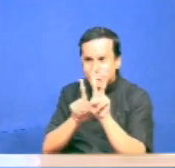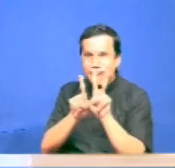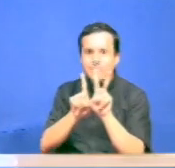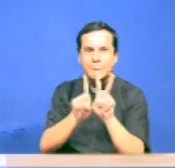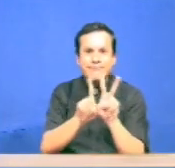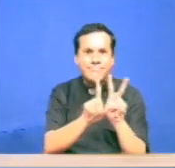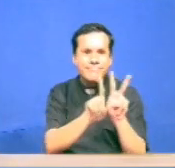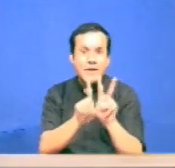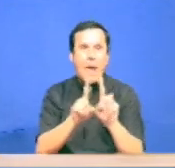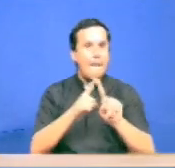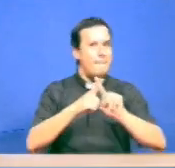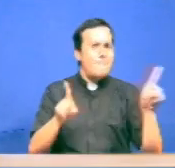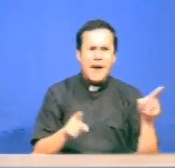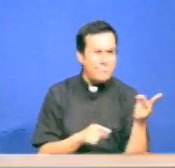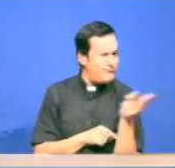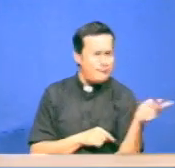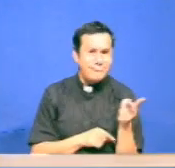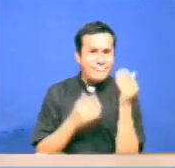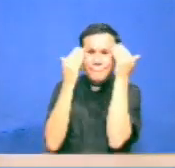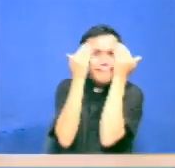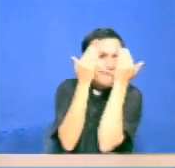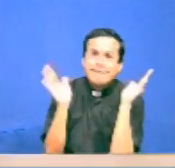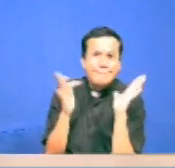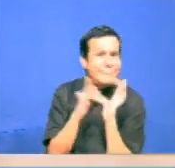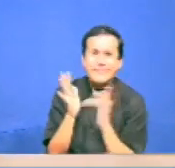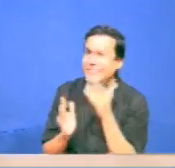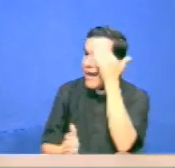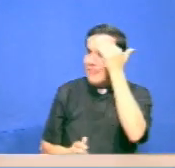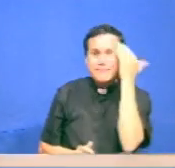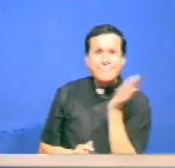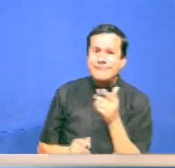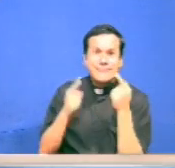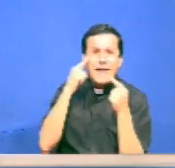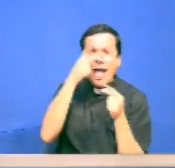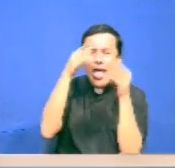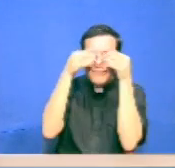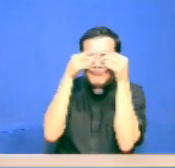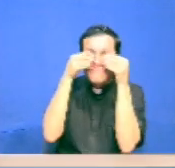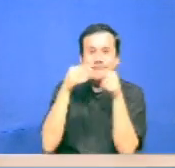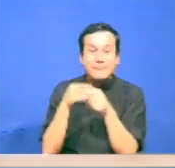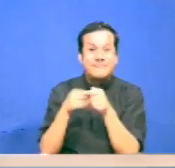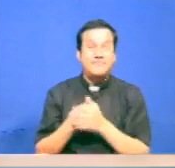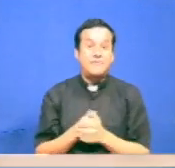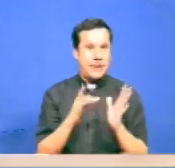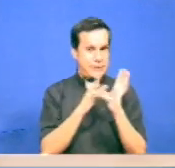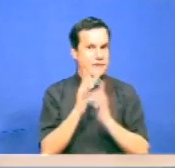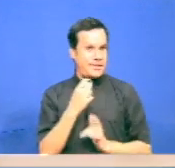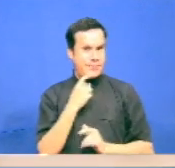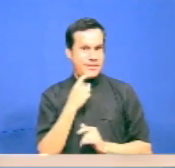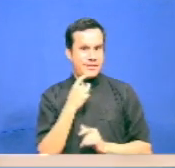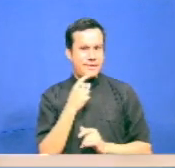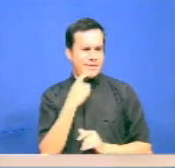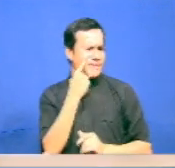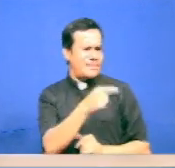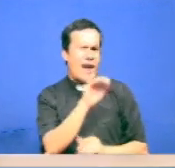Macho yao yalikuwa yamezuiwa wasimtambue. Naye akawaambia, "Hayo ni maneno